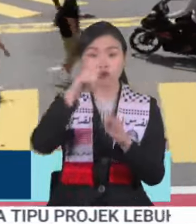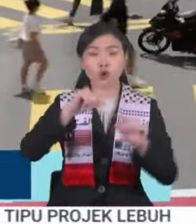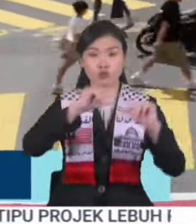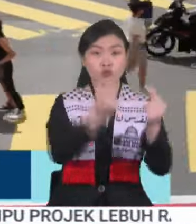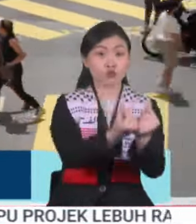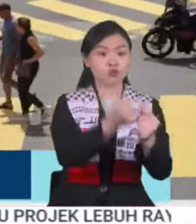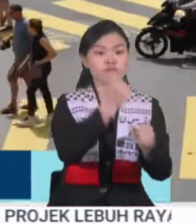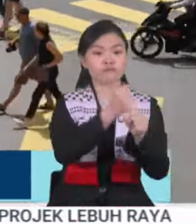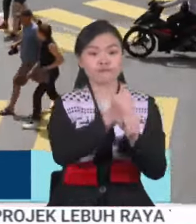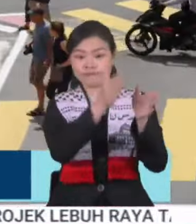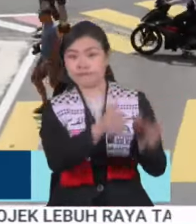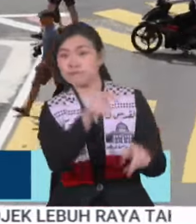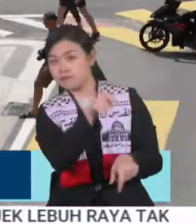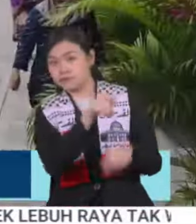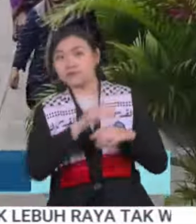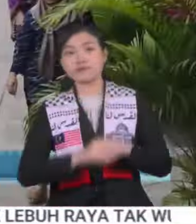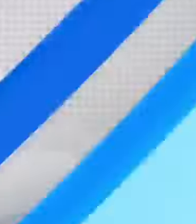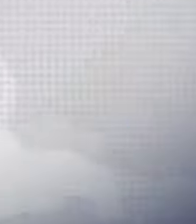pekerja berkenaan.